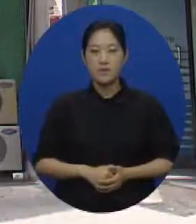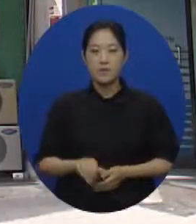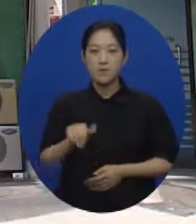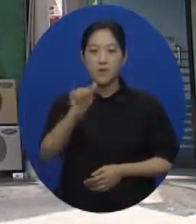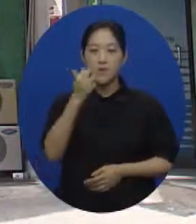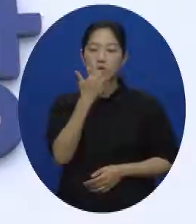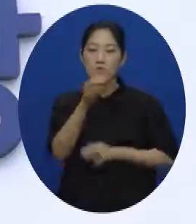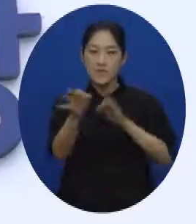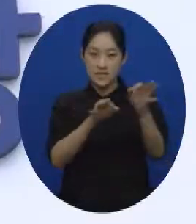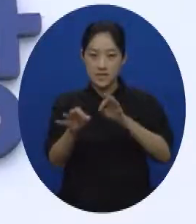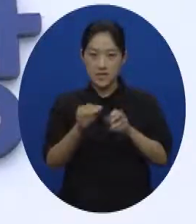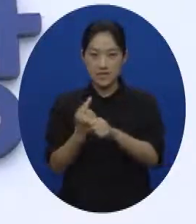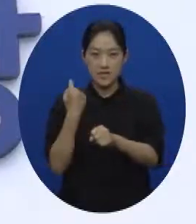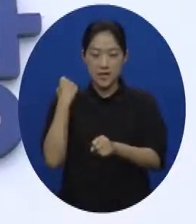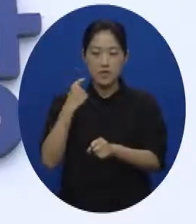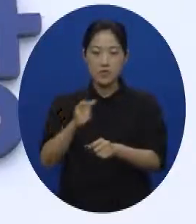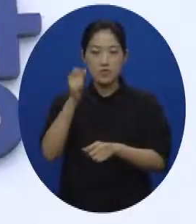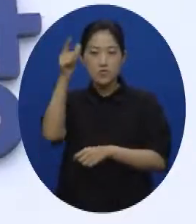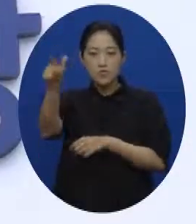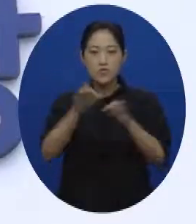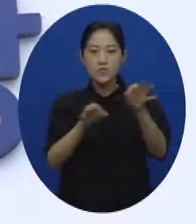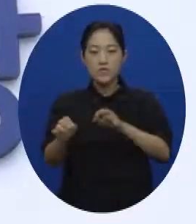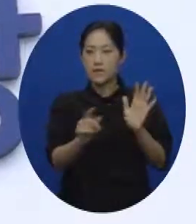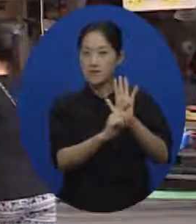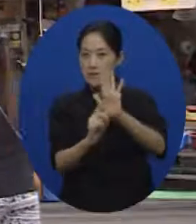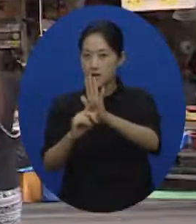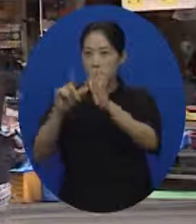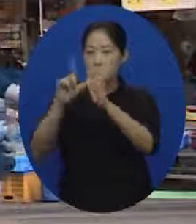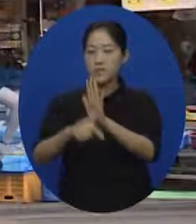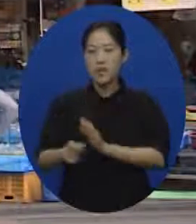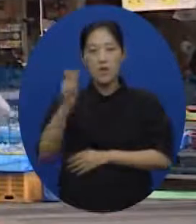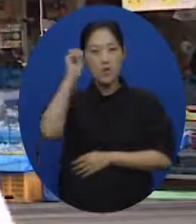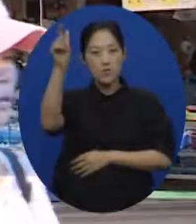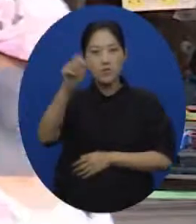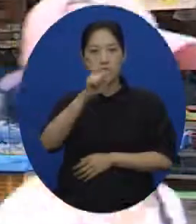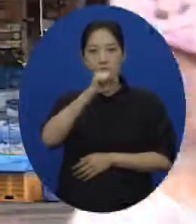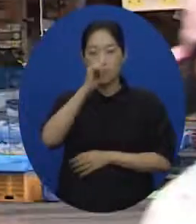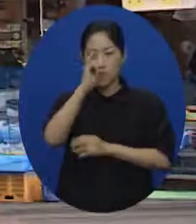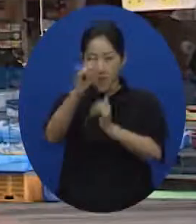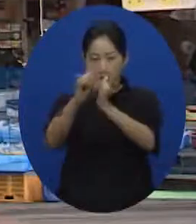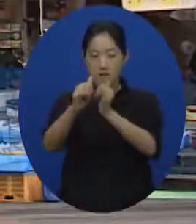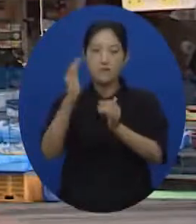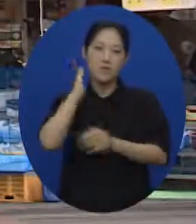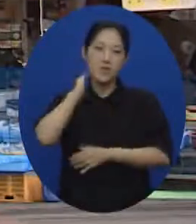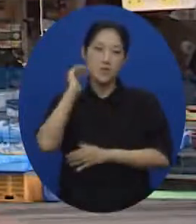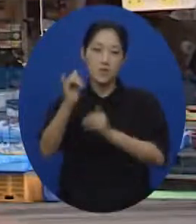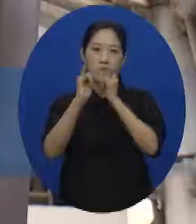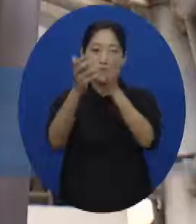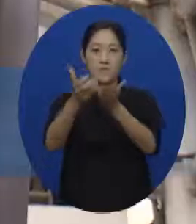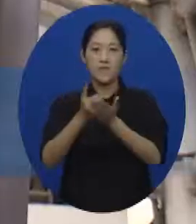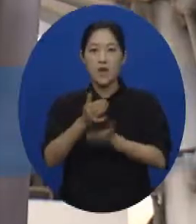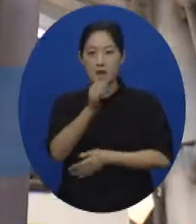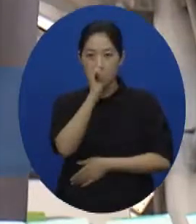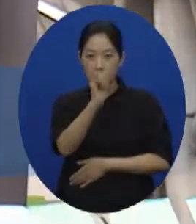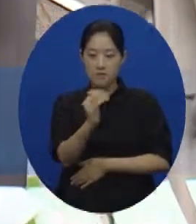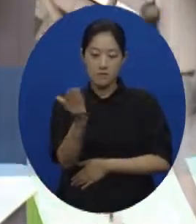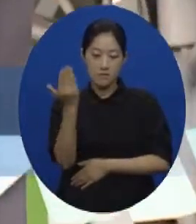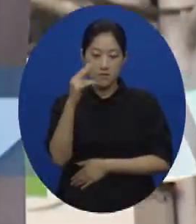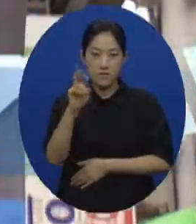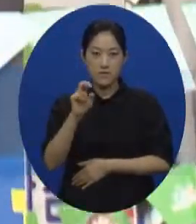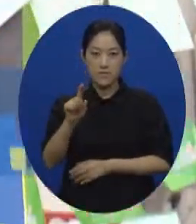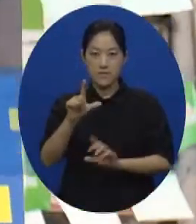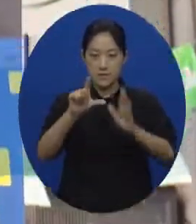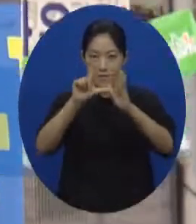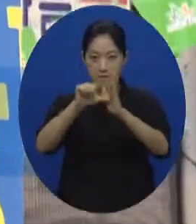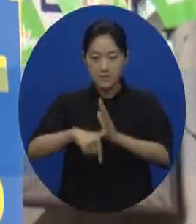오산 오색시장은 지난해 전국 우수시장 박람회에서 우수시장으로 선정돼 대통령 표창을 수상한 데 이어